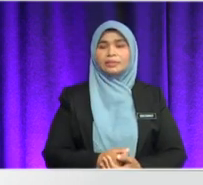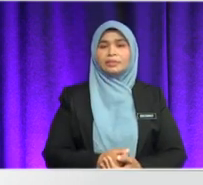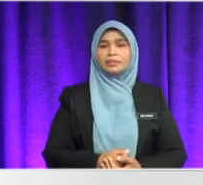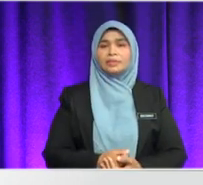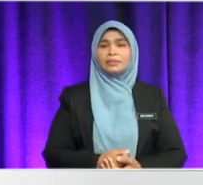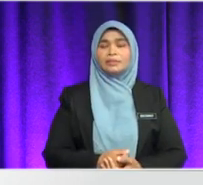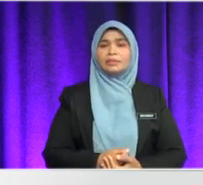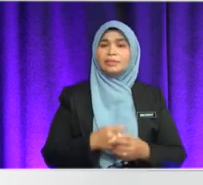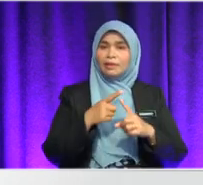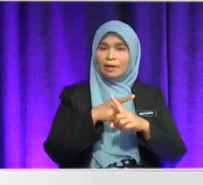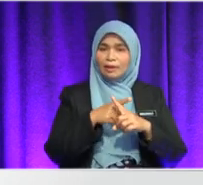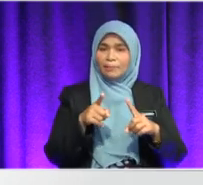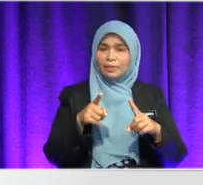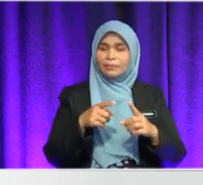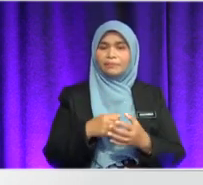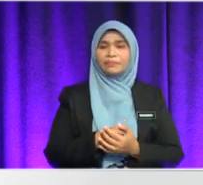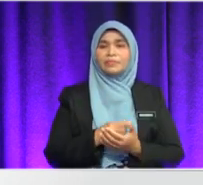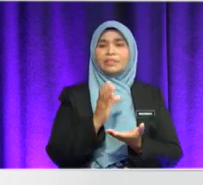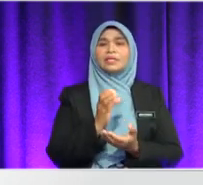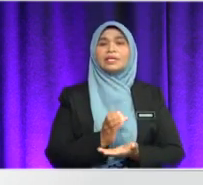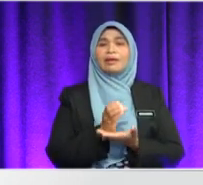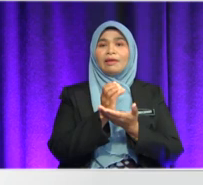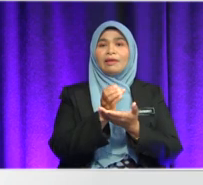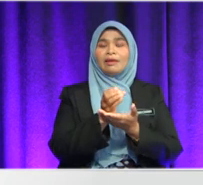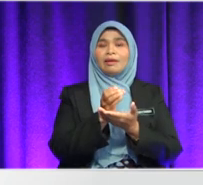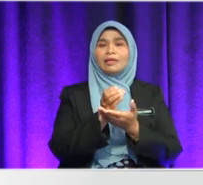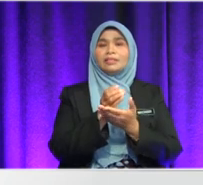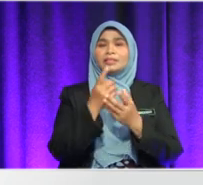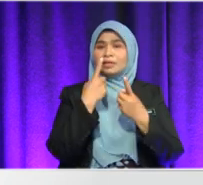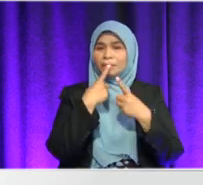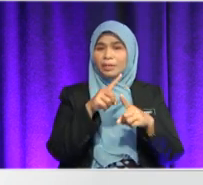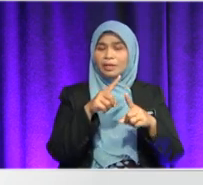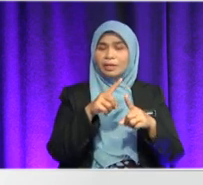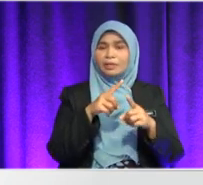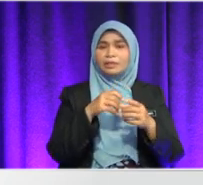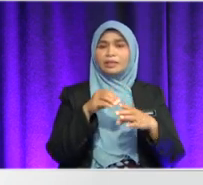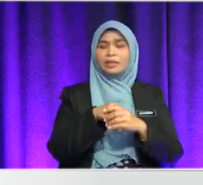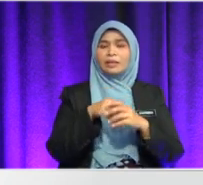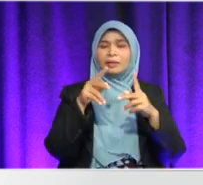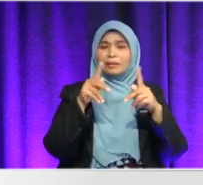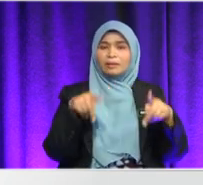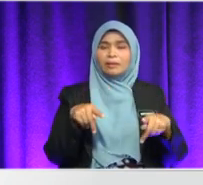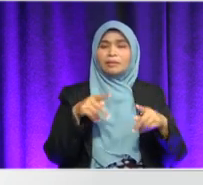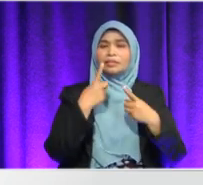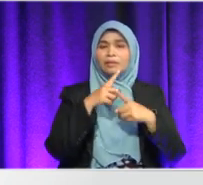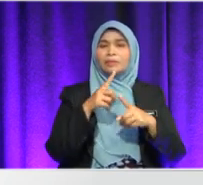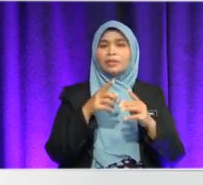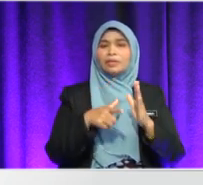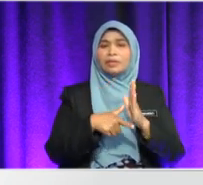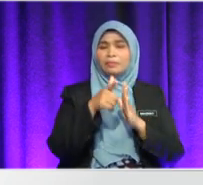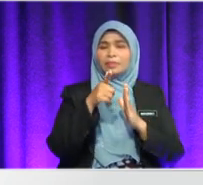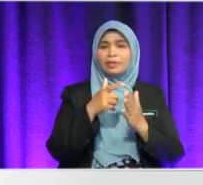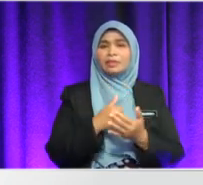tetapi nah ini cadangan tetapi jawaban nanti jawaban dalam pemeriksaan jawab lebih